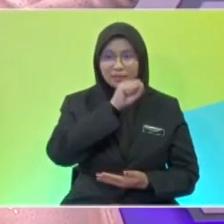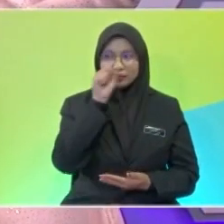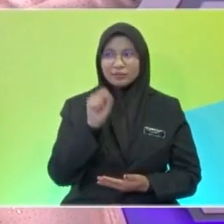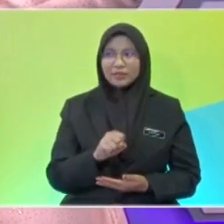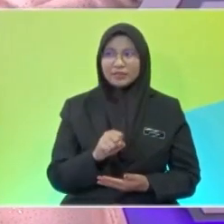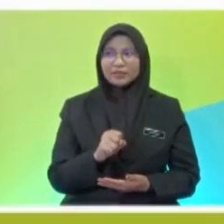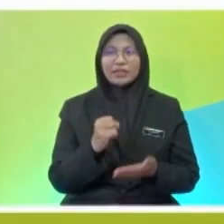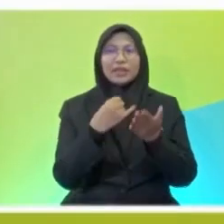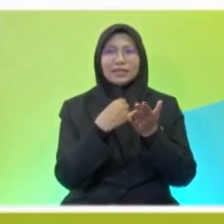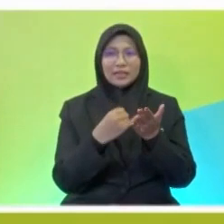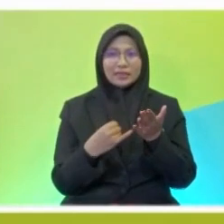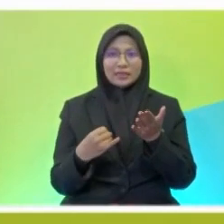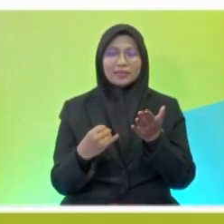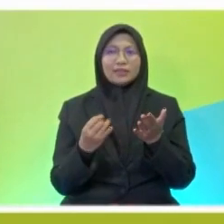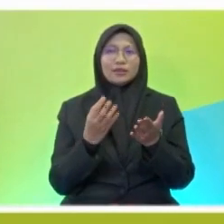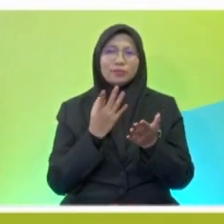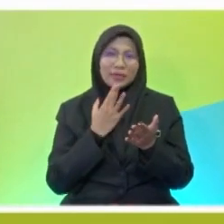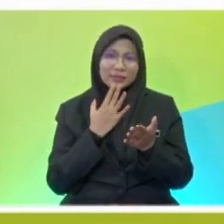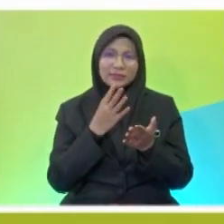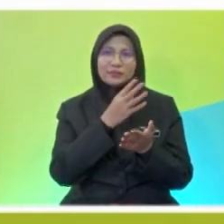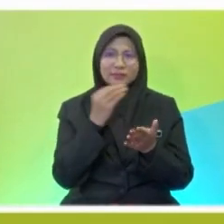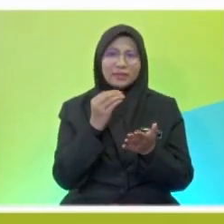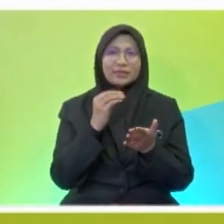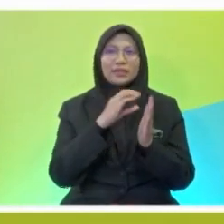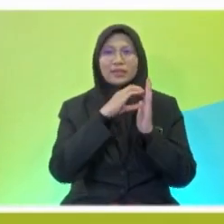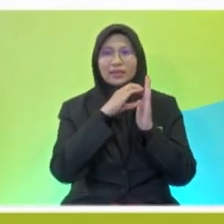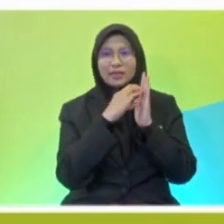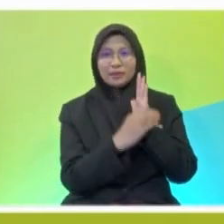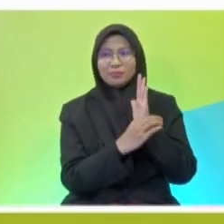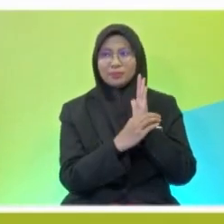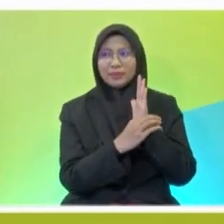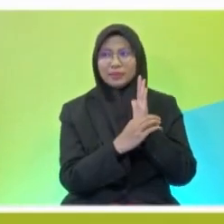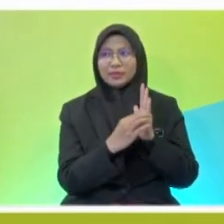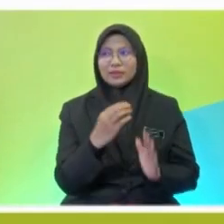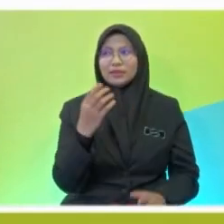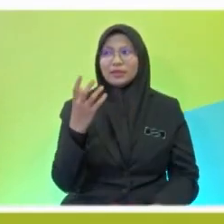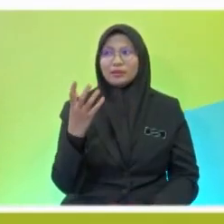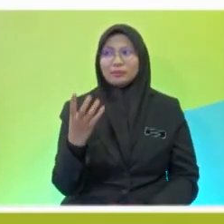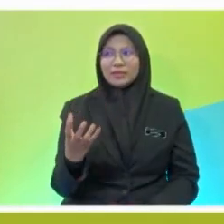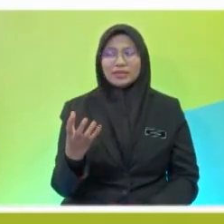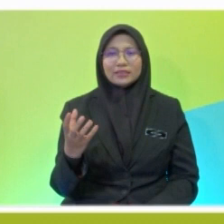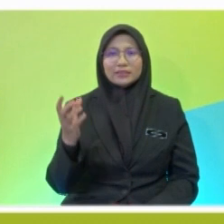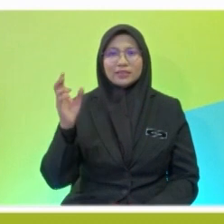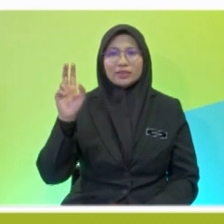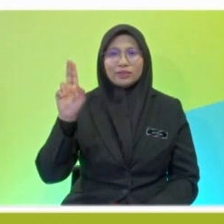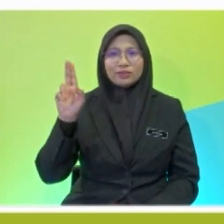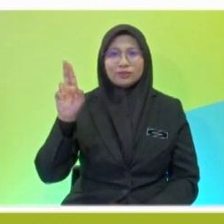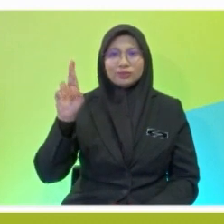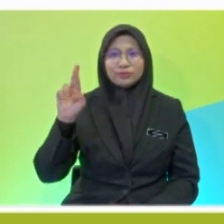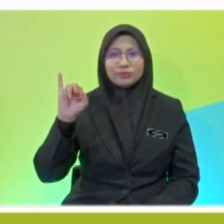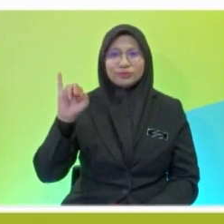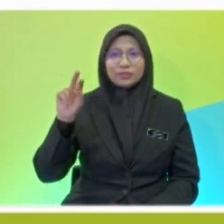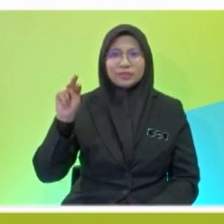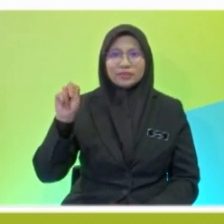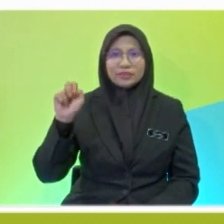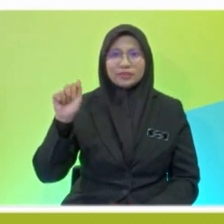laker warna dan label kan rekaan bekas yurinan Oke urine ini adalah alat untuk eliminasi warga emas